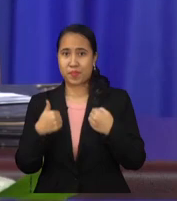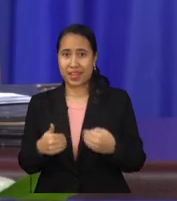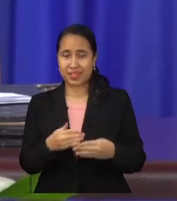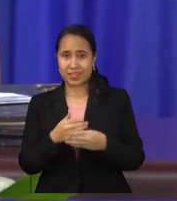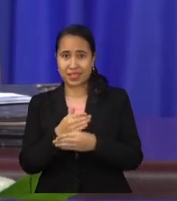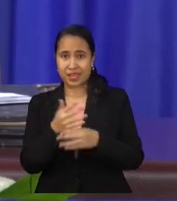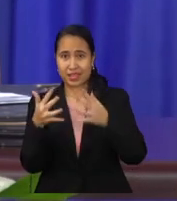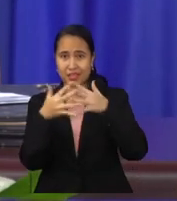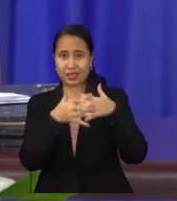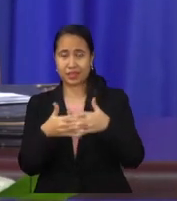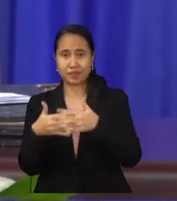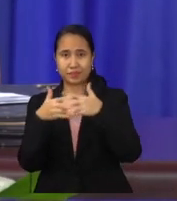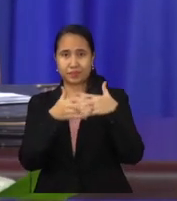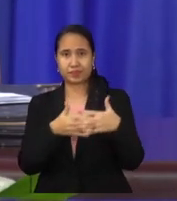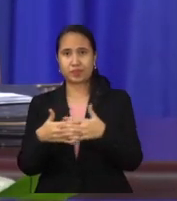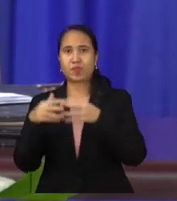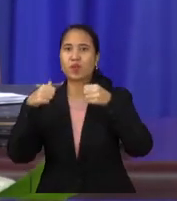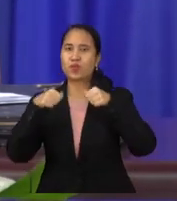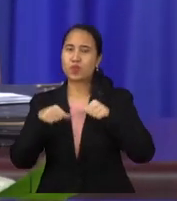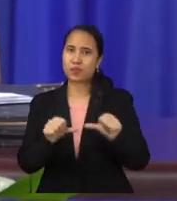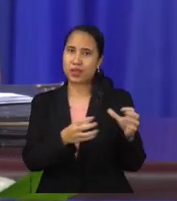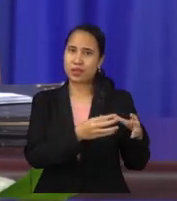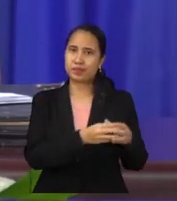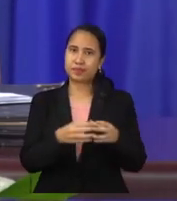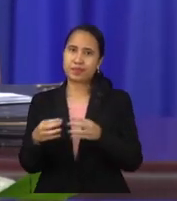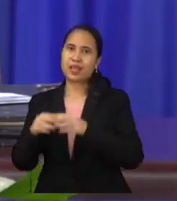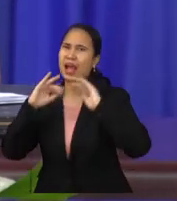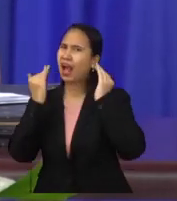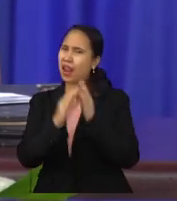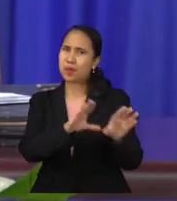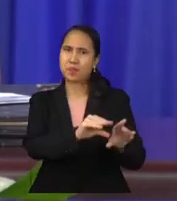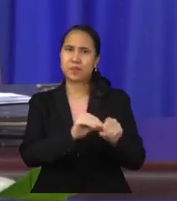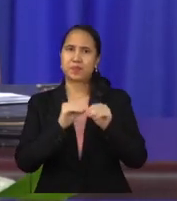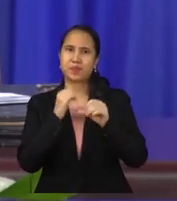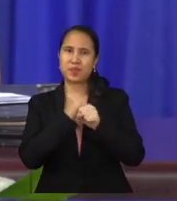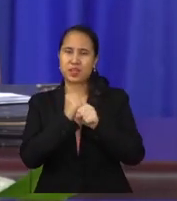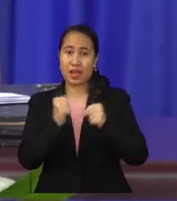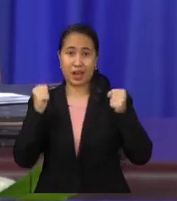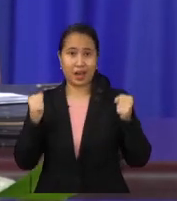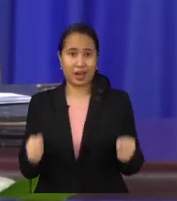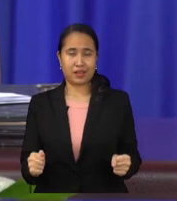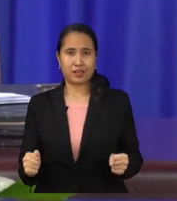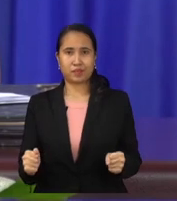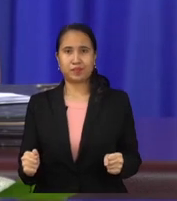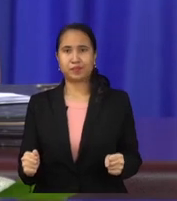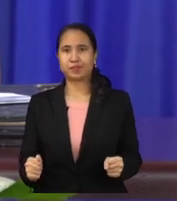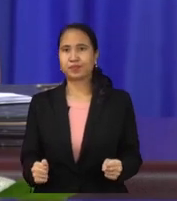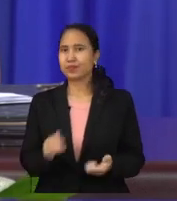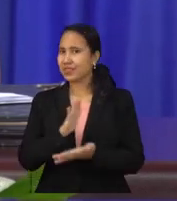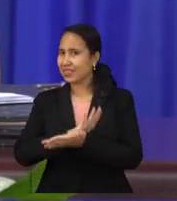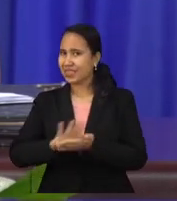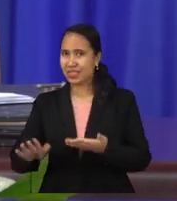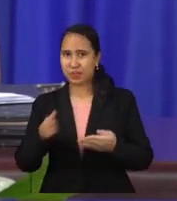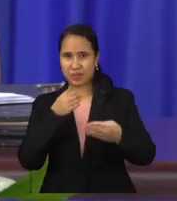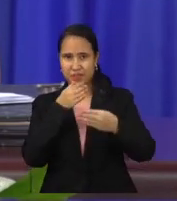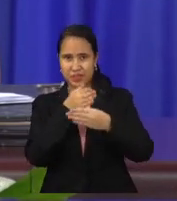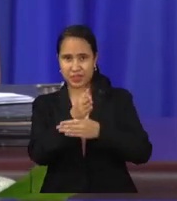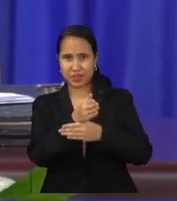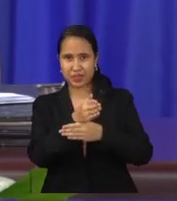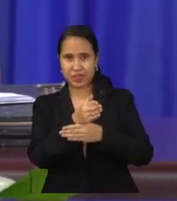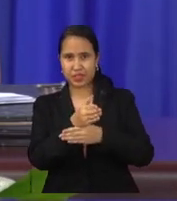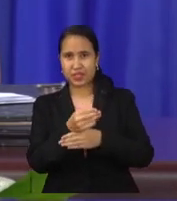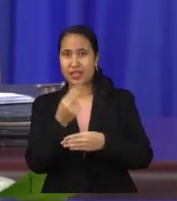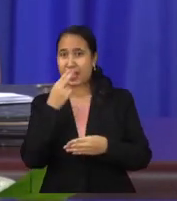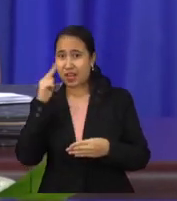zijn de verdragspartijen verplicht alle maatregelen te nemen om te garanderen dat niemand het recht op een eerlijk proces